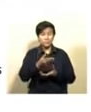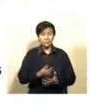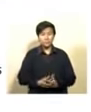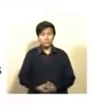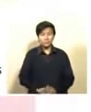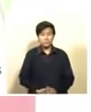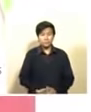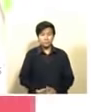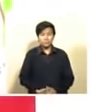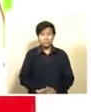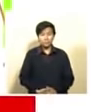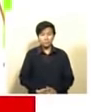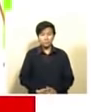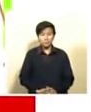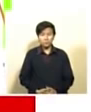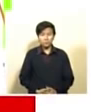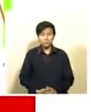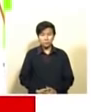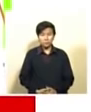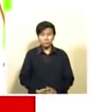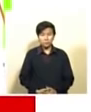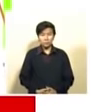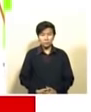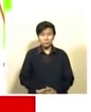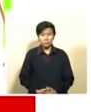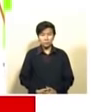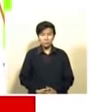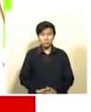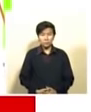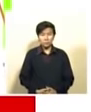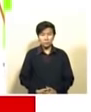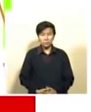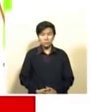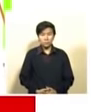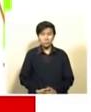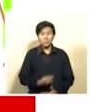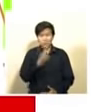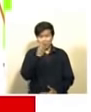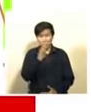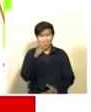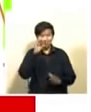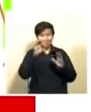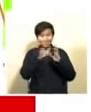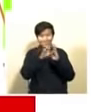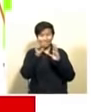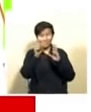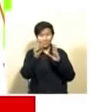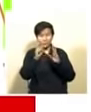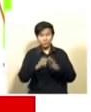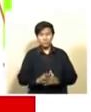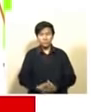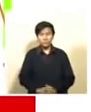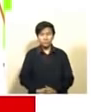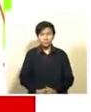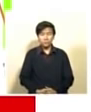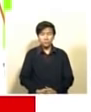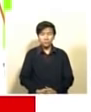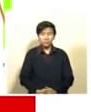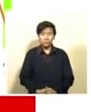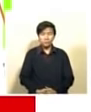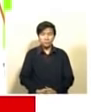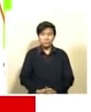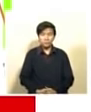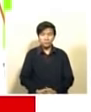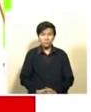ำนะครับของทางการติดเชื้อรายใหม่ของแต่ละวันนะครับท่านปลัดสุขุมก็ได้พูดถึงว่